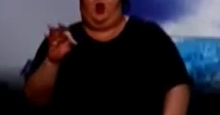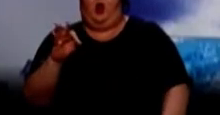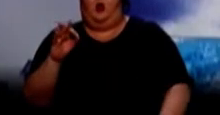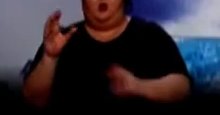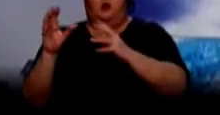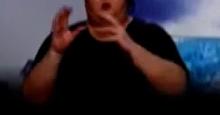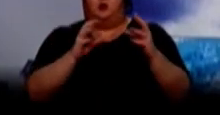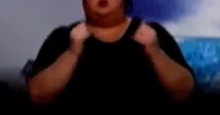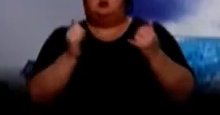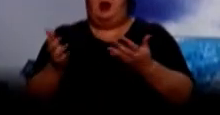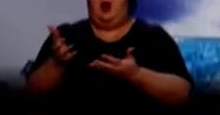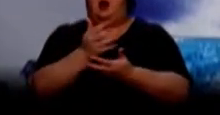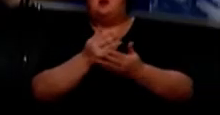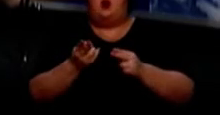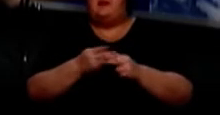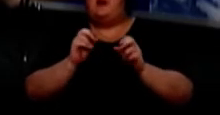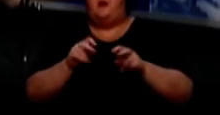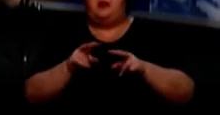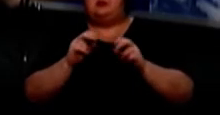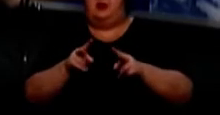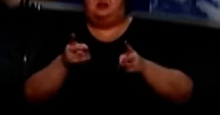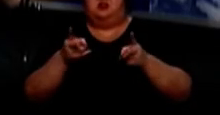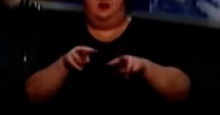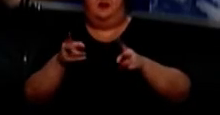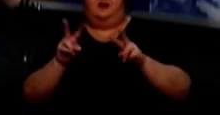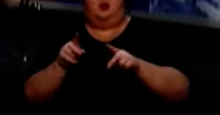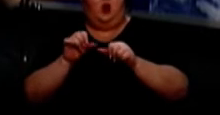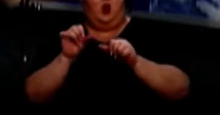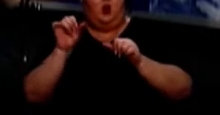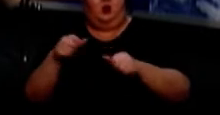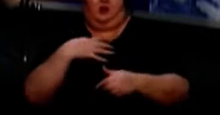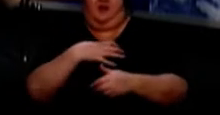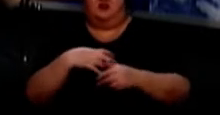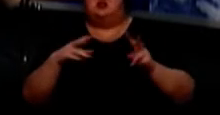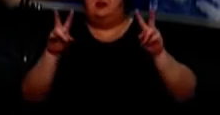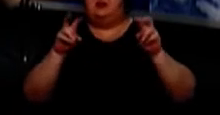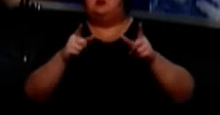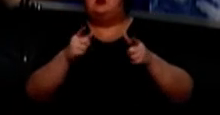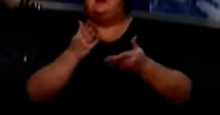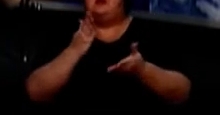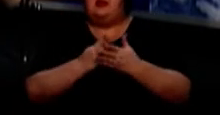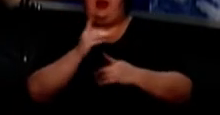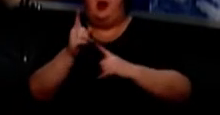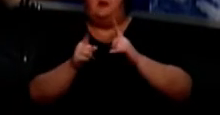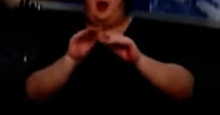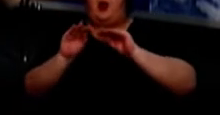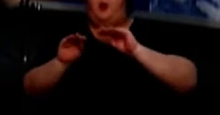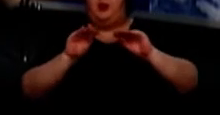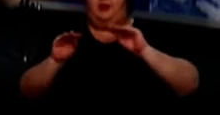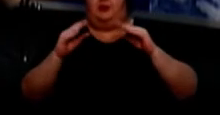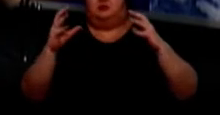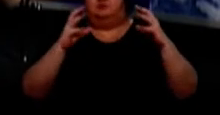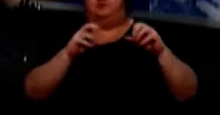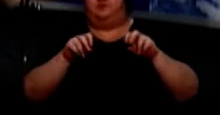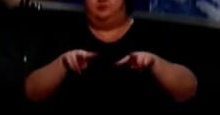збору небезпечних відходів, бо це окрема важлива тема. І зараз він є на переобладнанні, тому